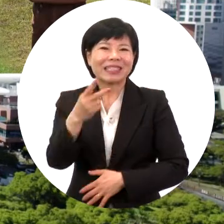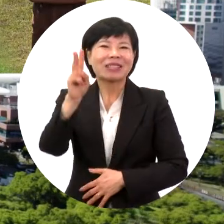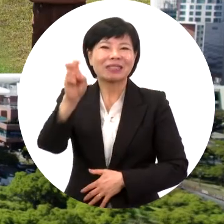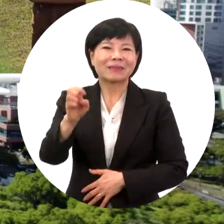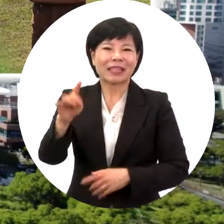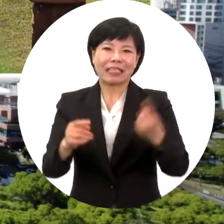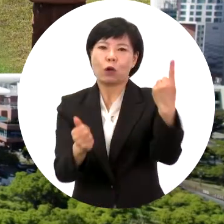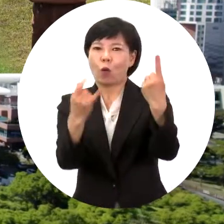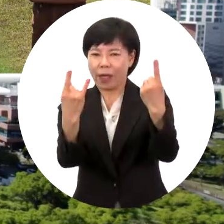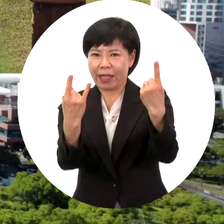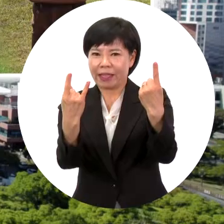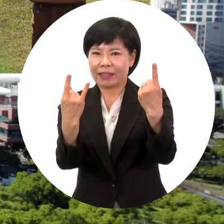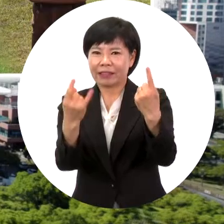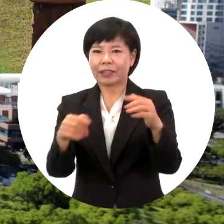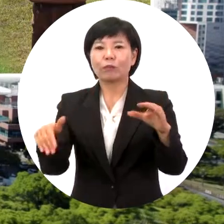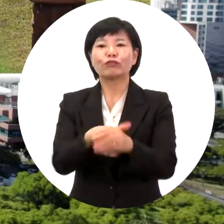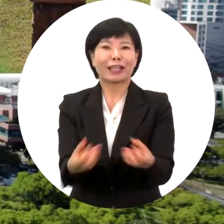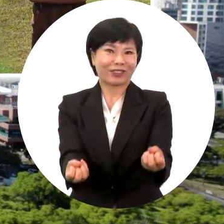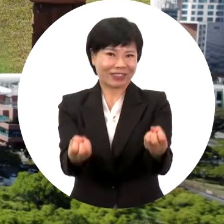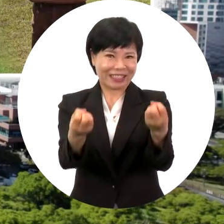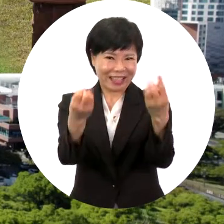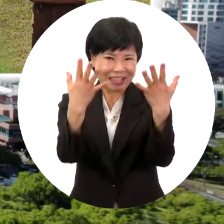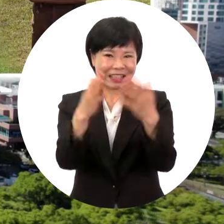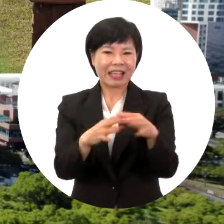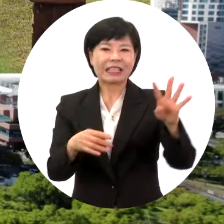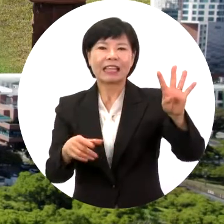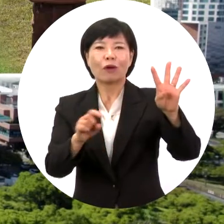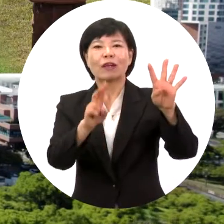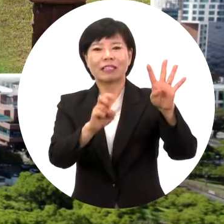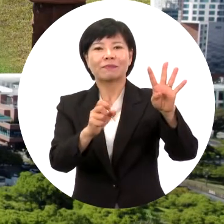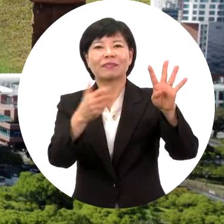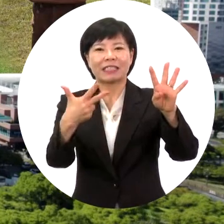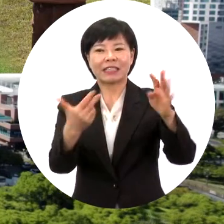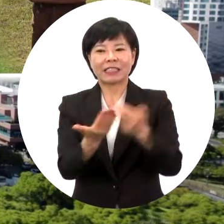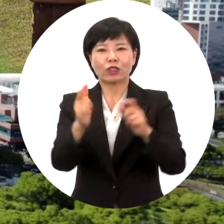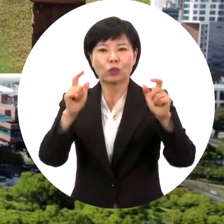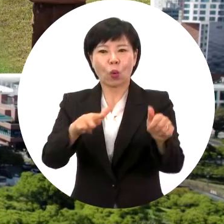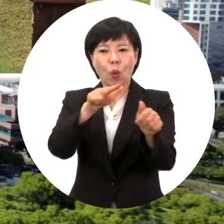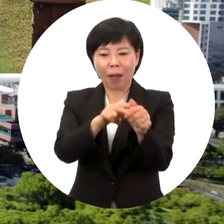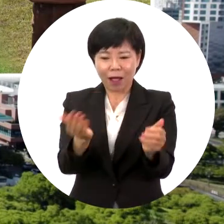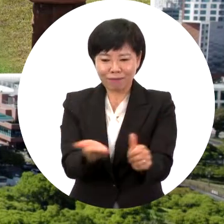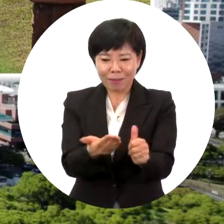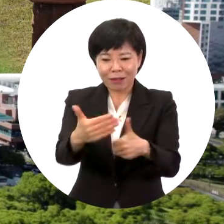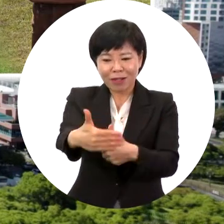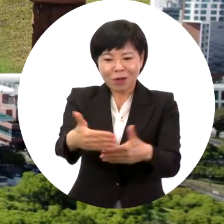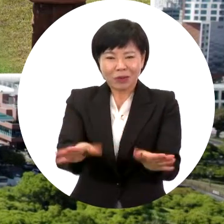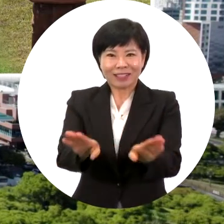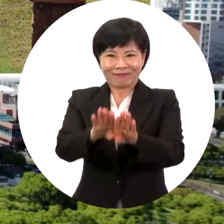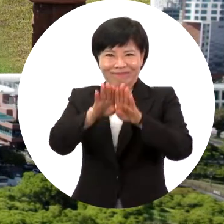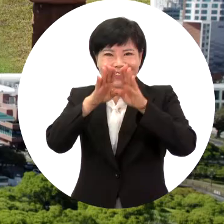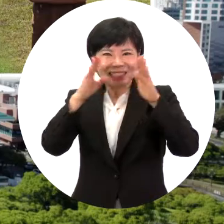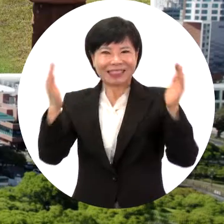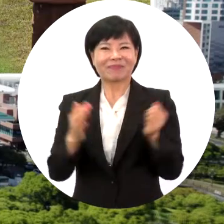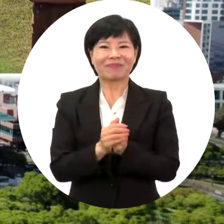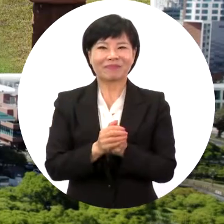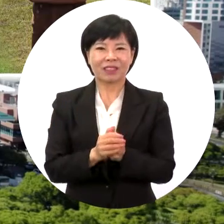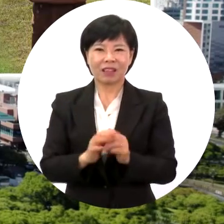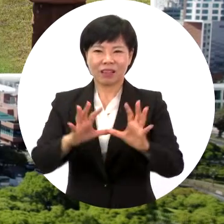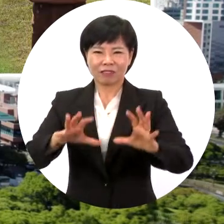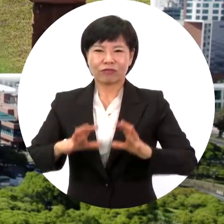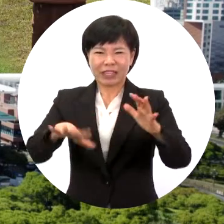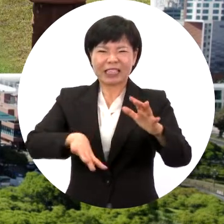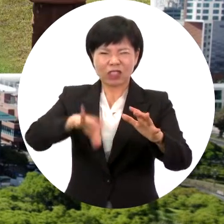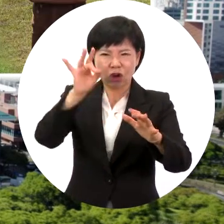2024년 제1회 제주마 인목 및 문화축제가 4월 27일 제주 마방목지에서 막을 올렸습니다. 국내